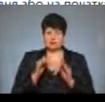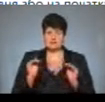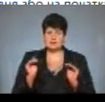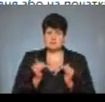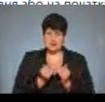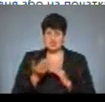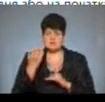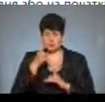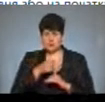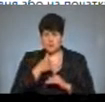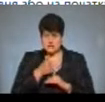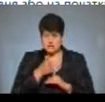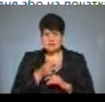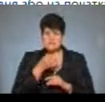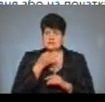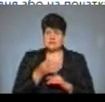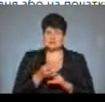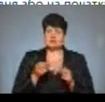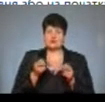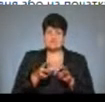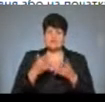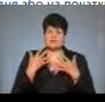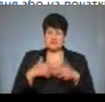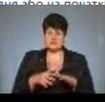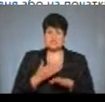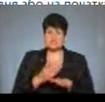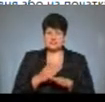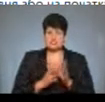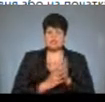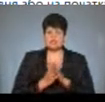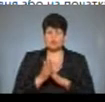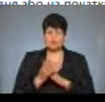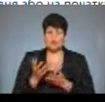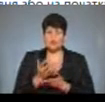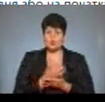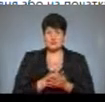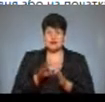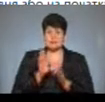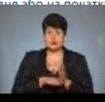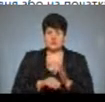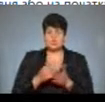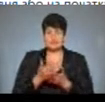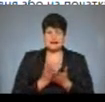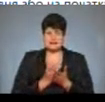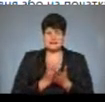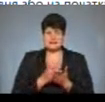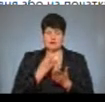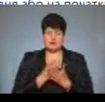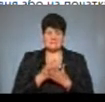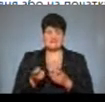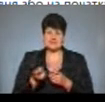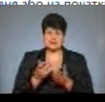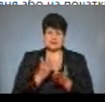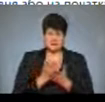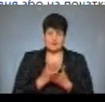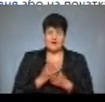нижчим за минулорічний, і наголосив, що ризики втрати частини вирощеного урожаю та погіршення якісних показників зерна присутні,